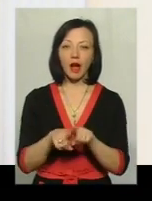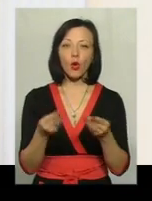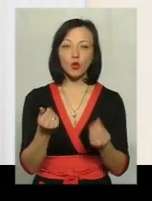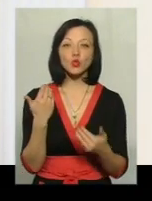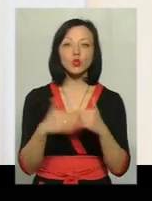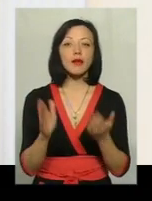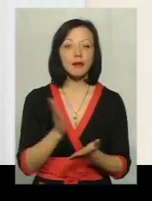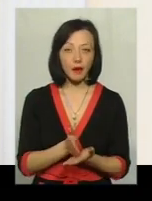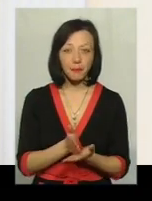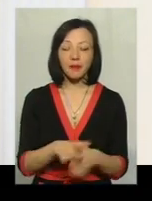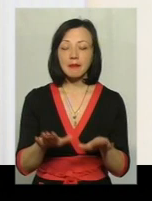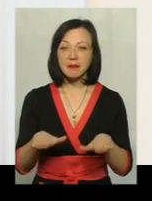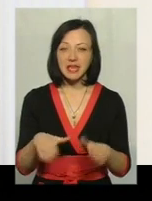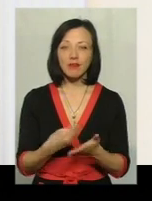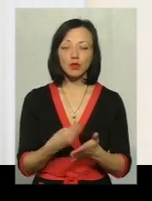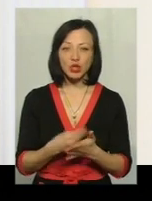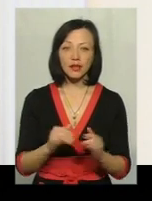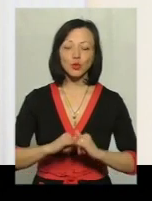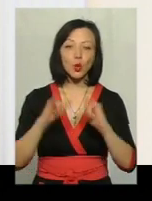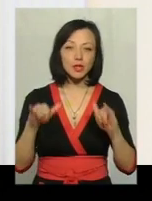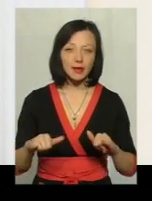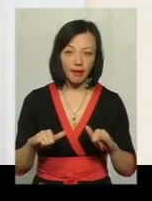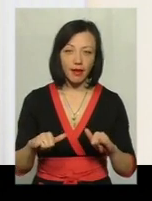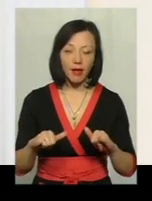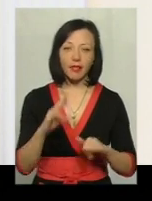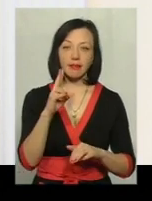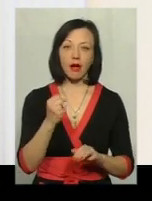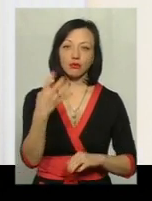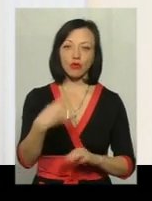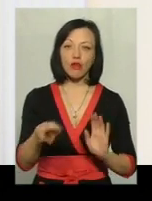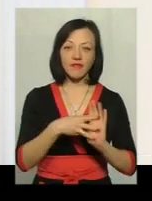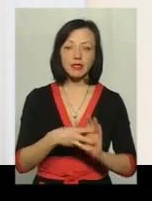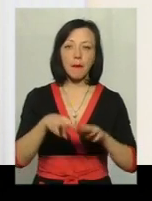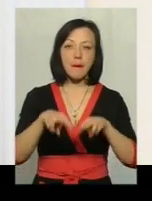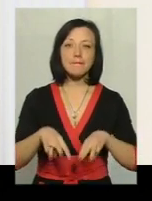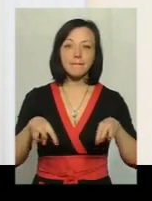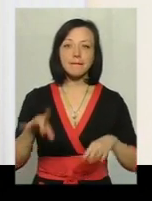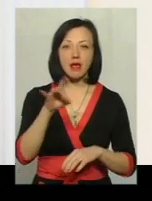є. Місцеві бюджети зросли майже на 48